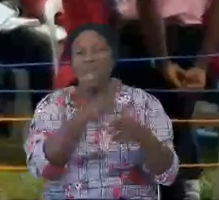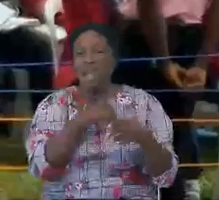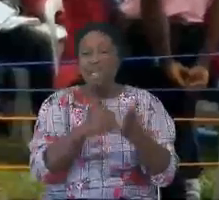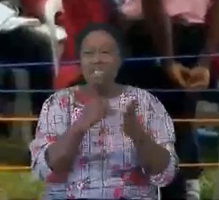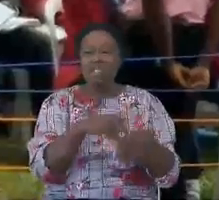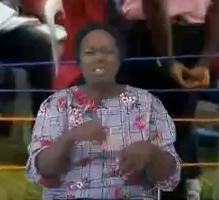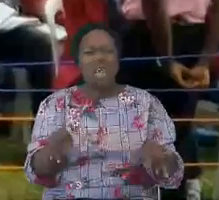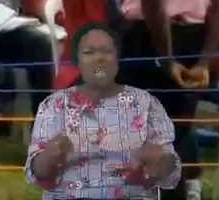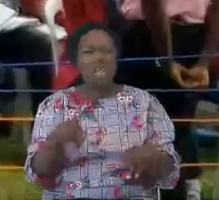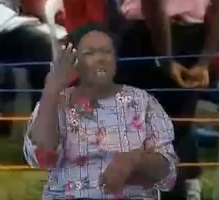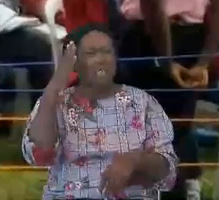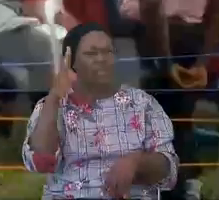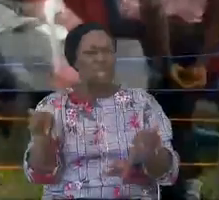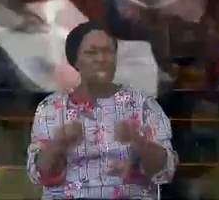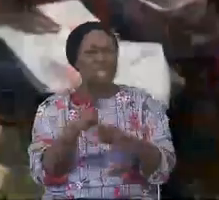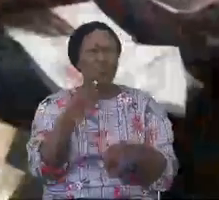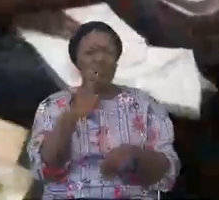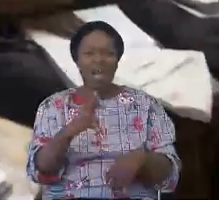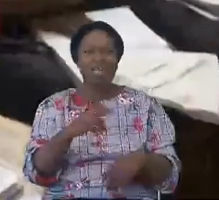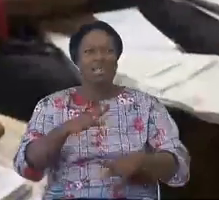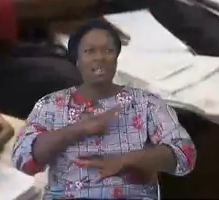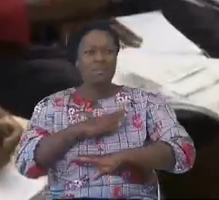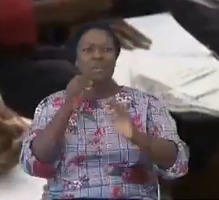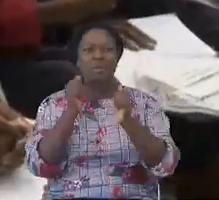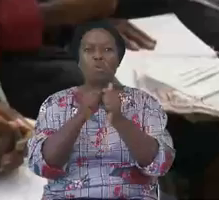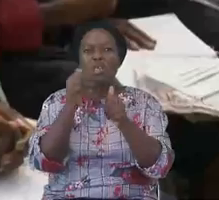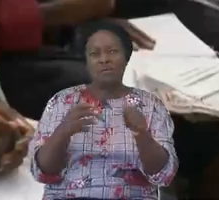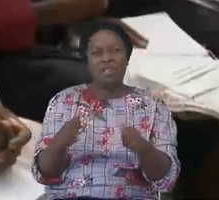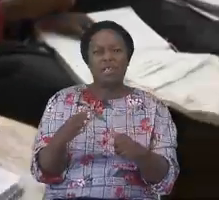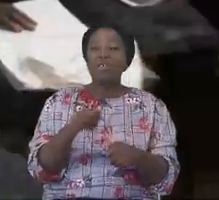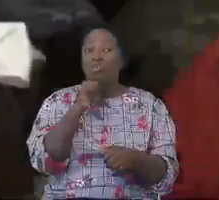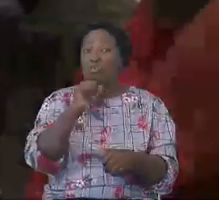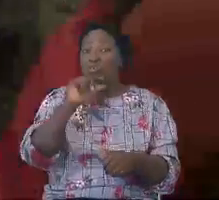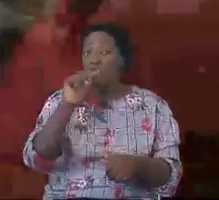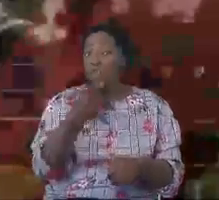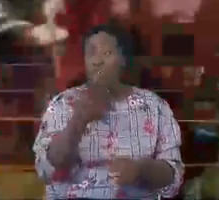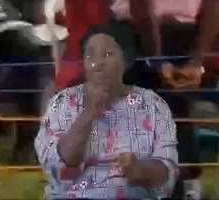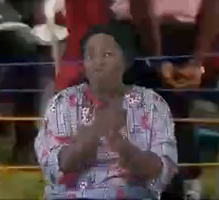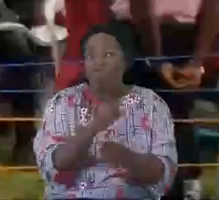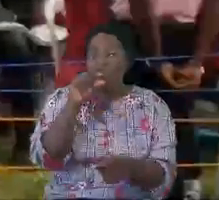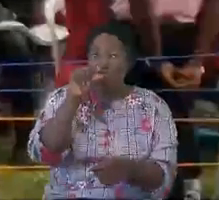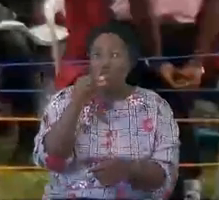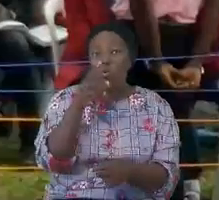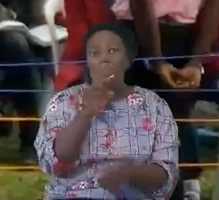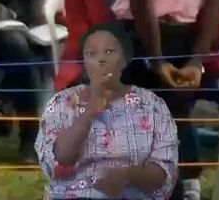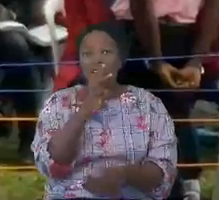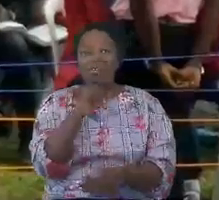vie pour te consoler et il semblait que tu étais satisfait.